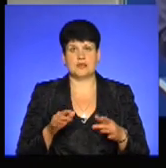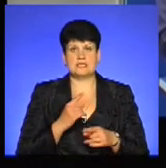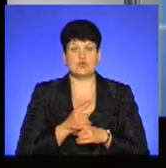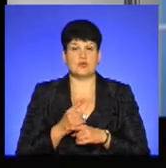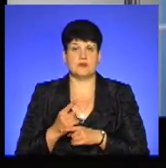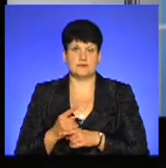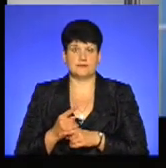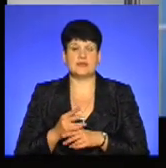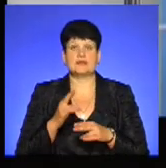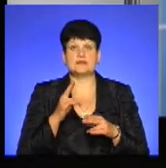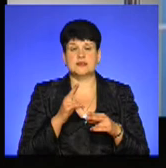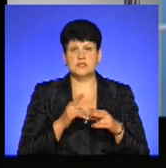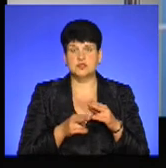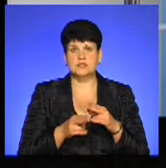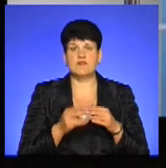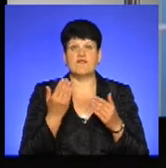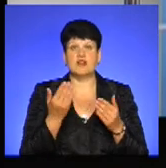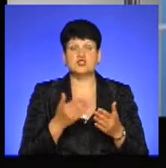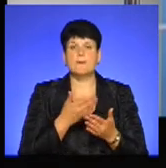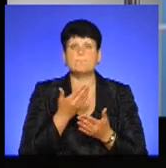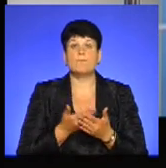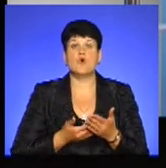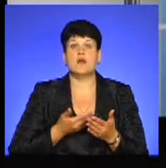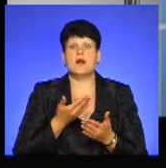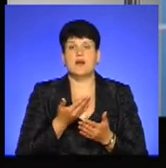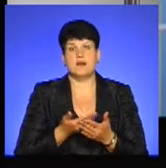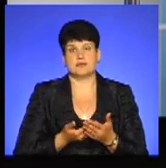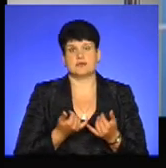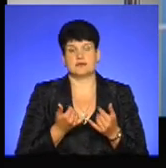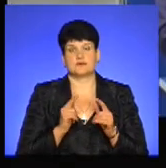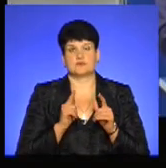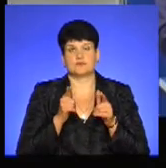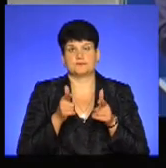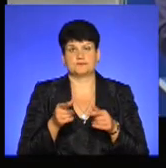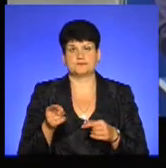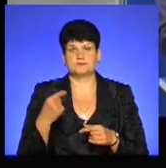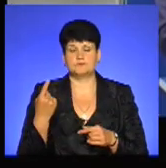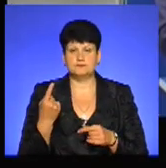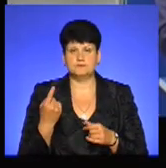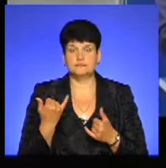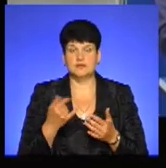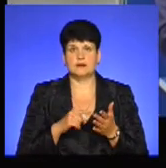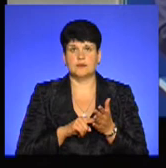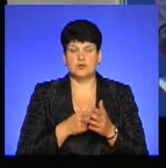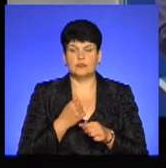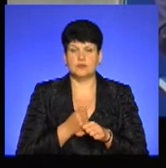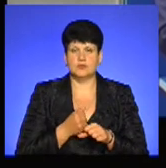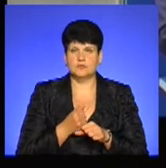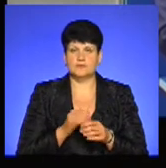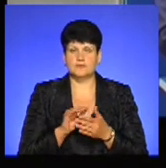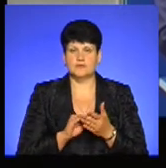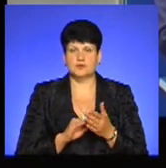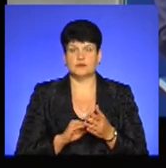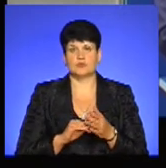І на завершення ефіру ваші поради для абітурієнтів Тернопільщини, які наразі наполегливо працюють, складаючи